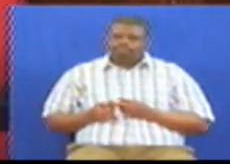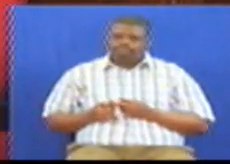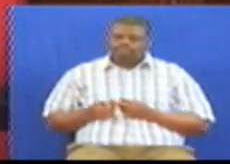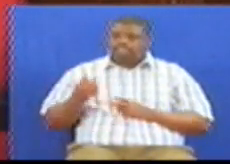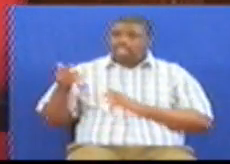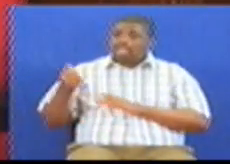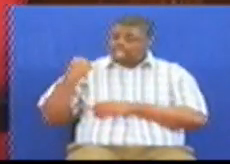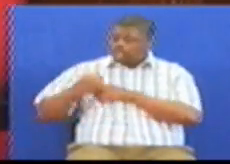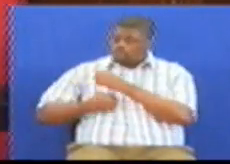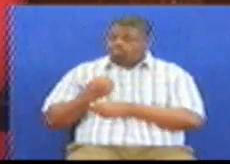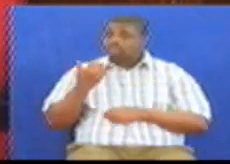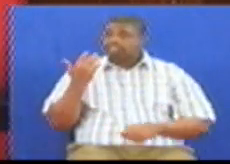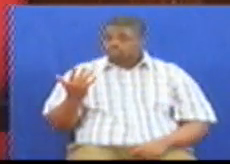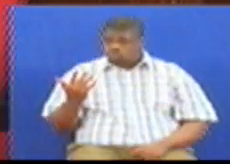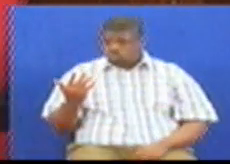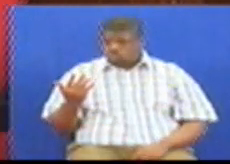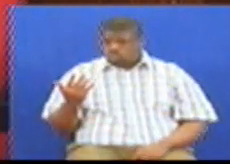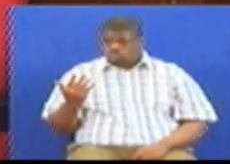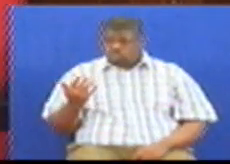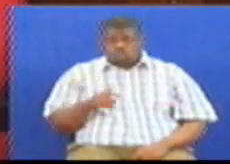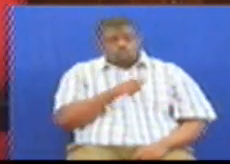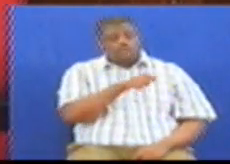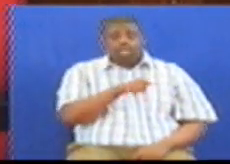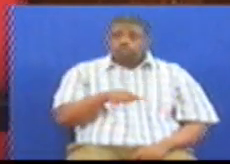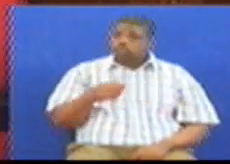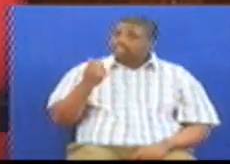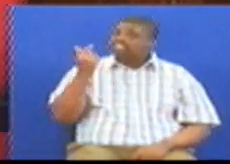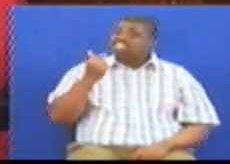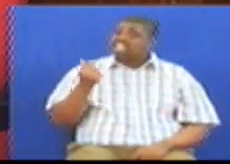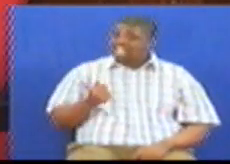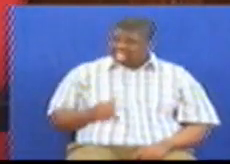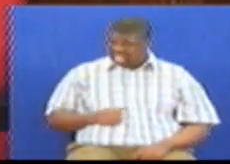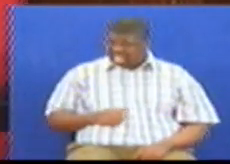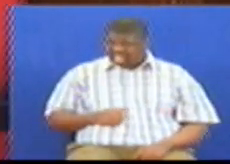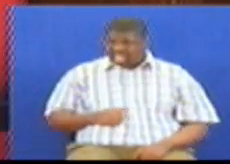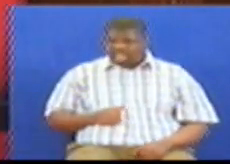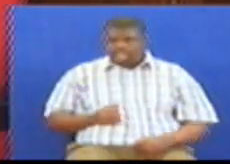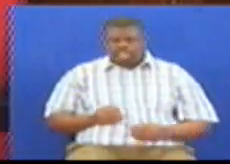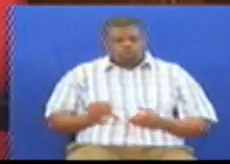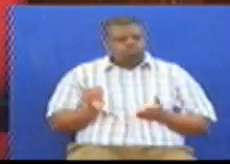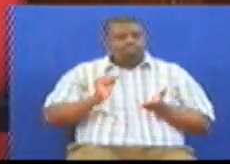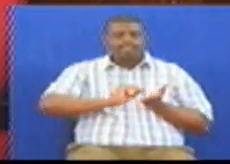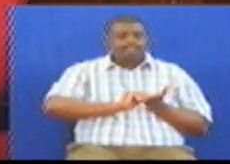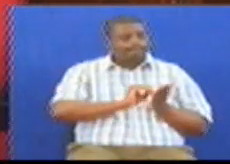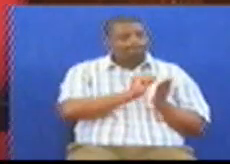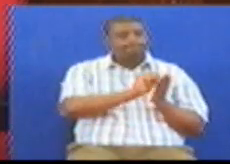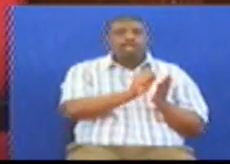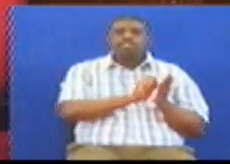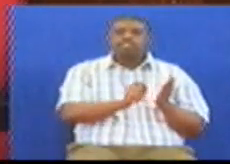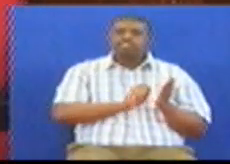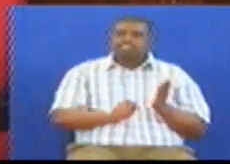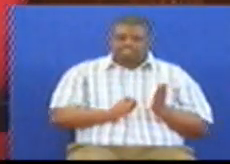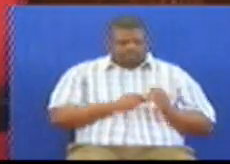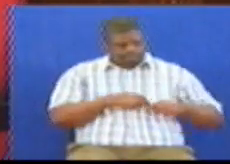awamu ya tano kwa Watanzania tuiweka katika maandishi na hasa katika mioyo